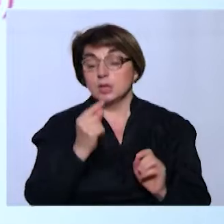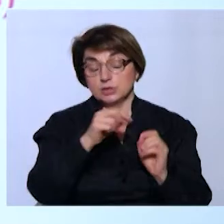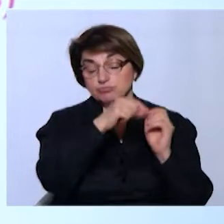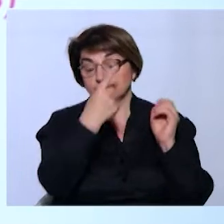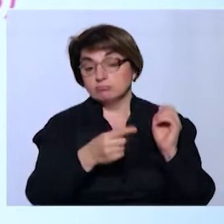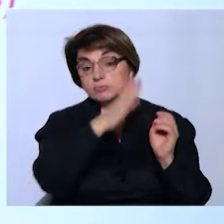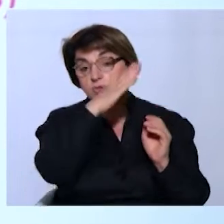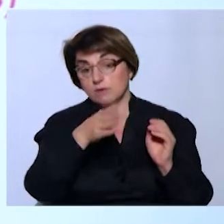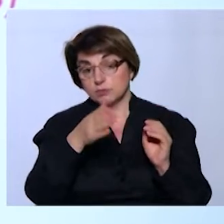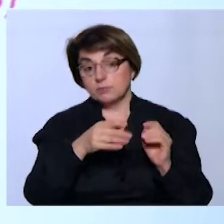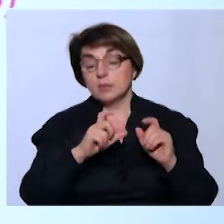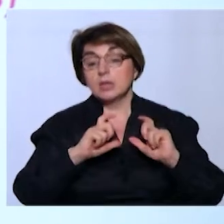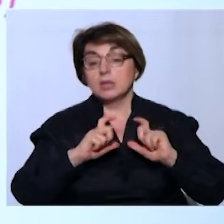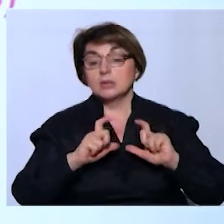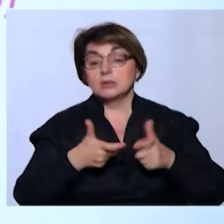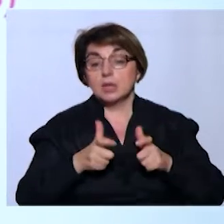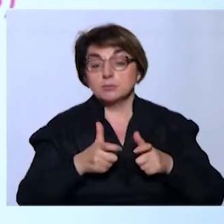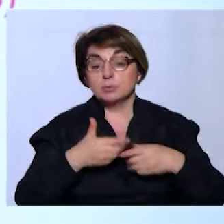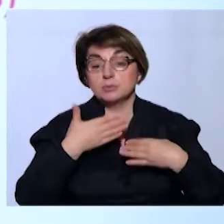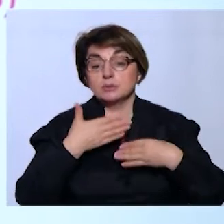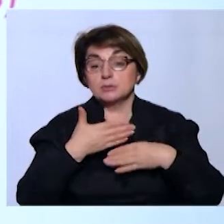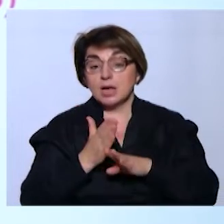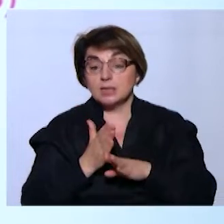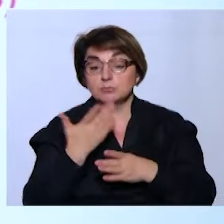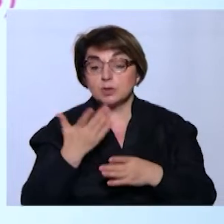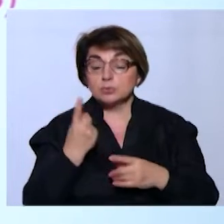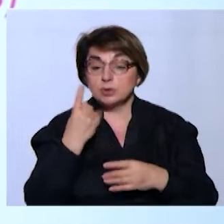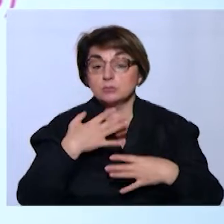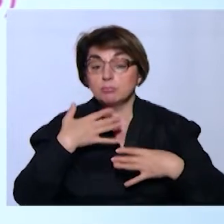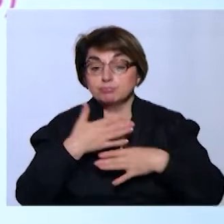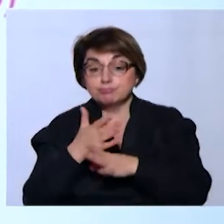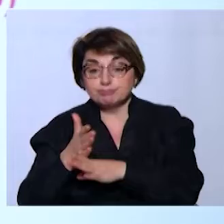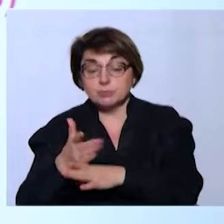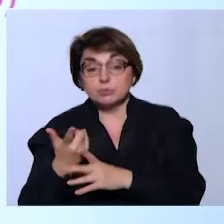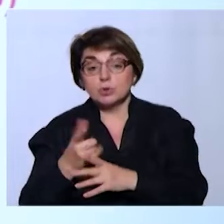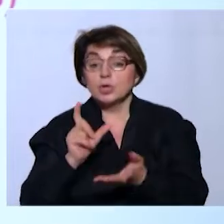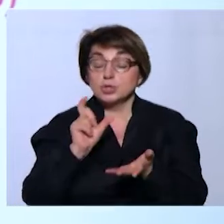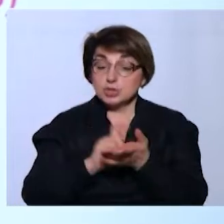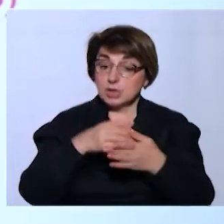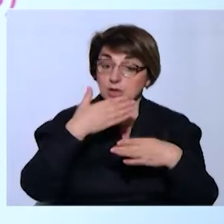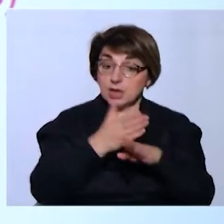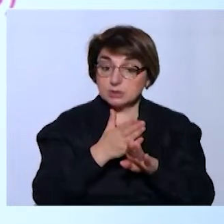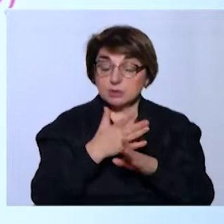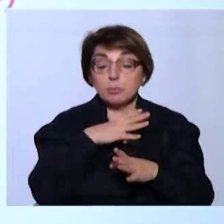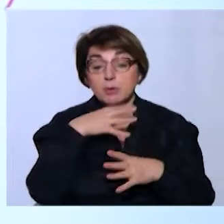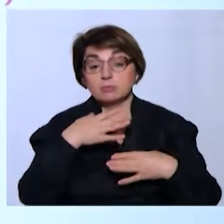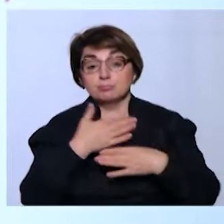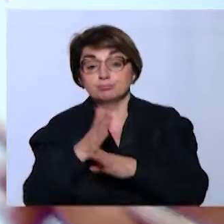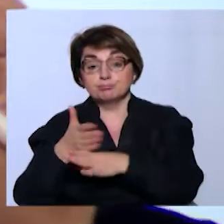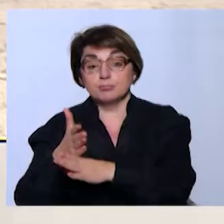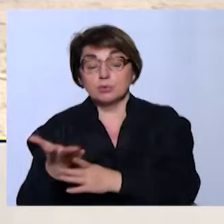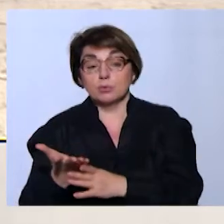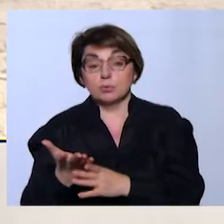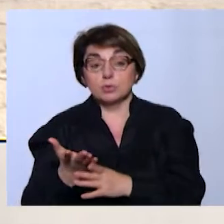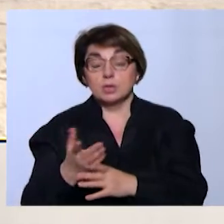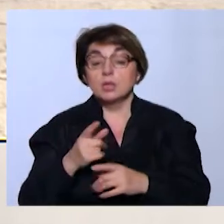ჩამოვარდნენ? Თეფშები დაიმტრა თუ გატყდა? Ჭიქა გატყდა, ხომ გახსოვთ? Ჭიქები დაიმტრა.